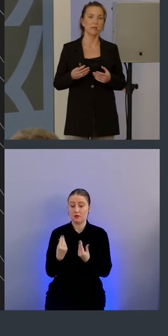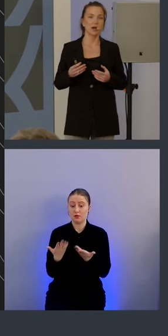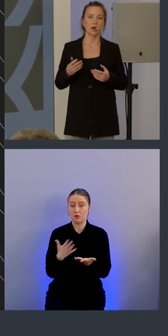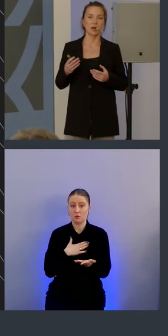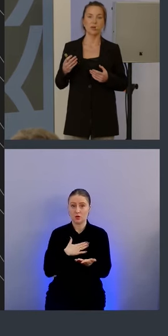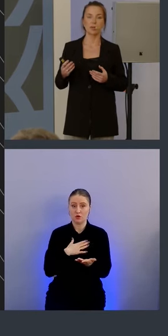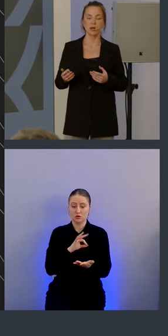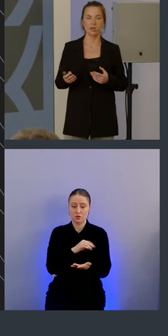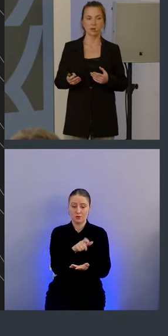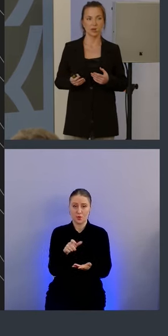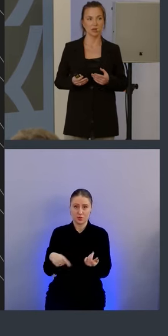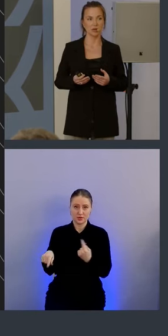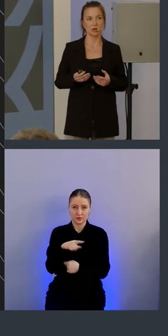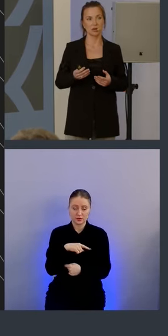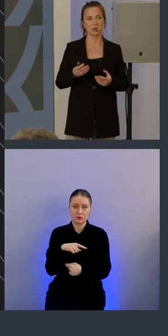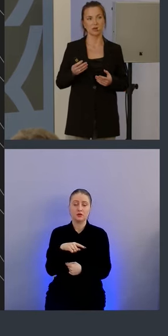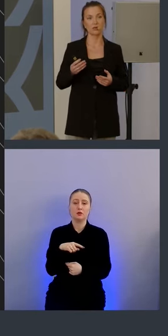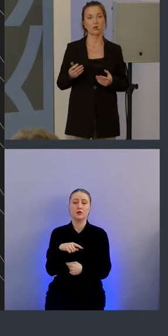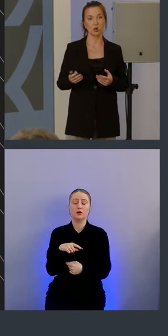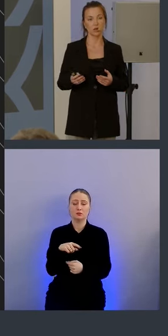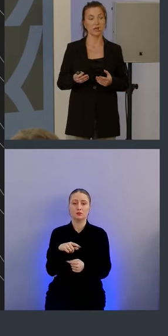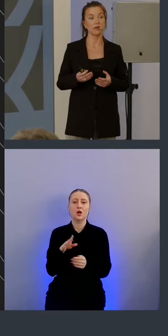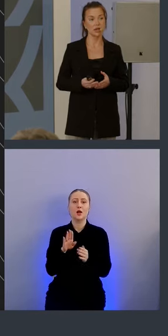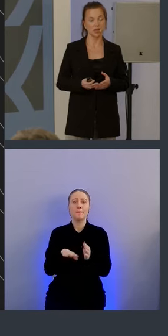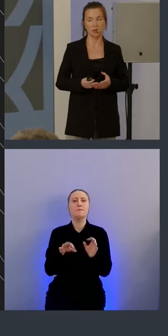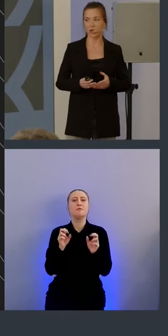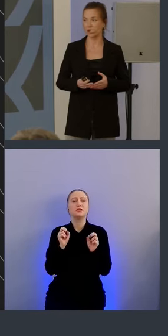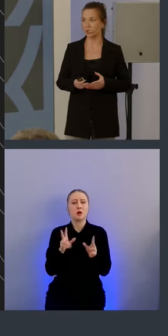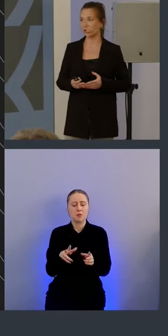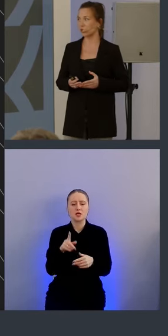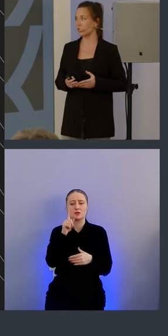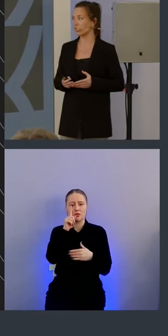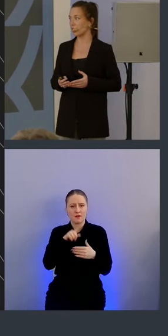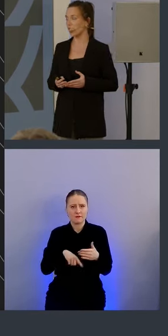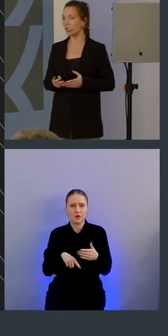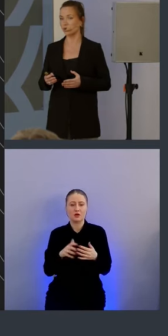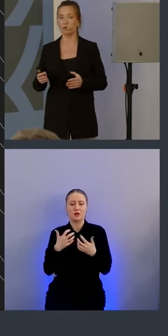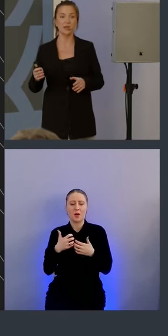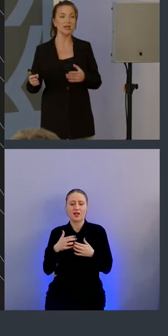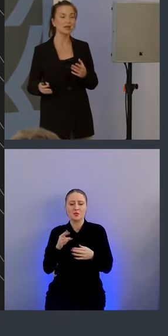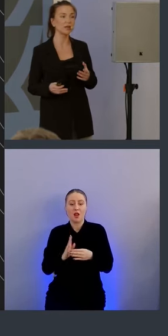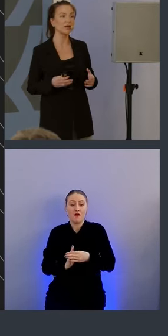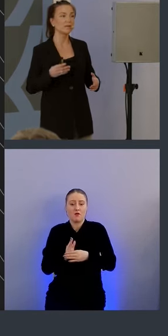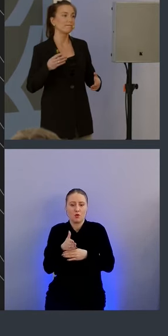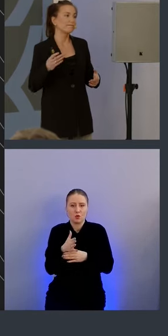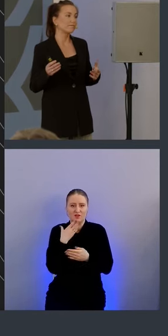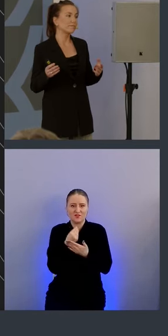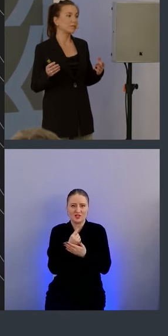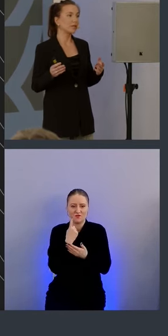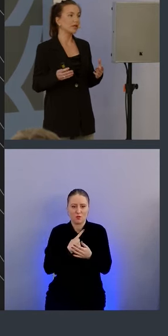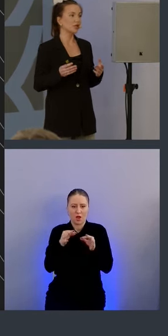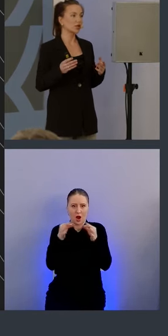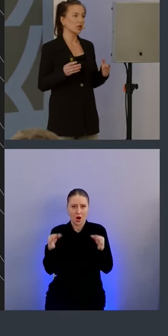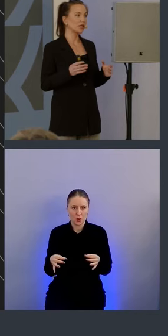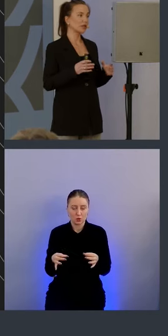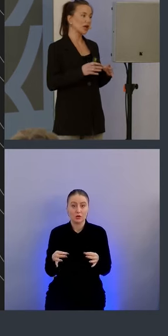пользователям безопасные механизмы входа, доверенные механизмы входа в свой аккаунт, то в принципе